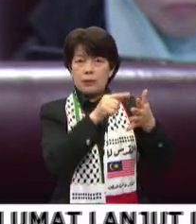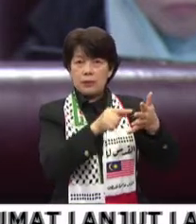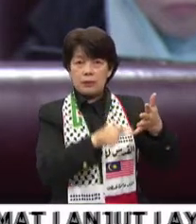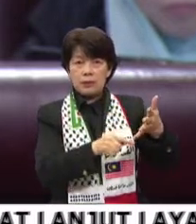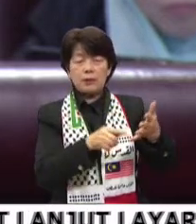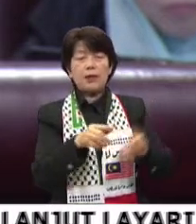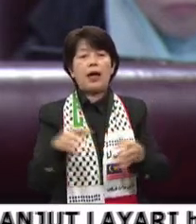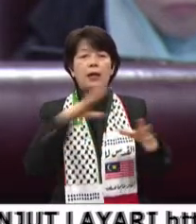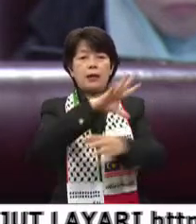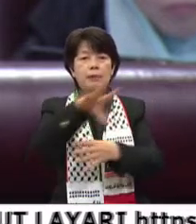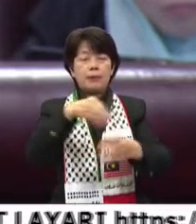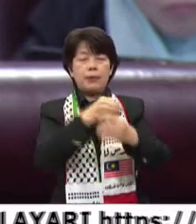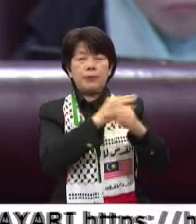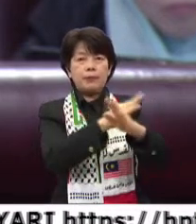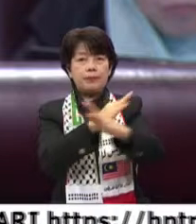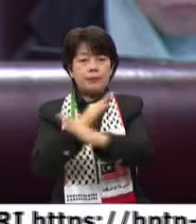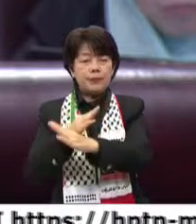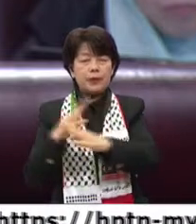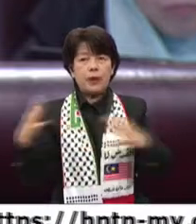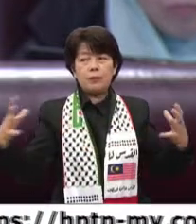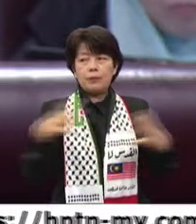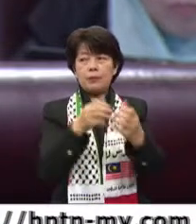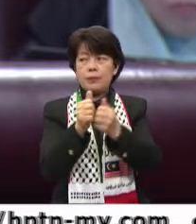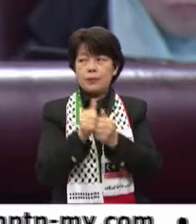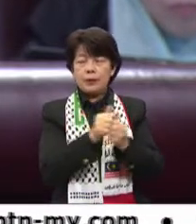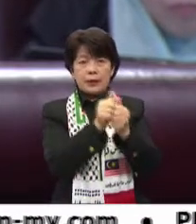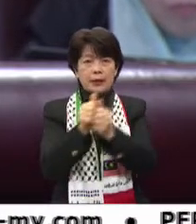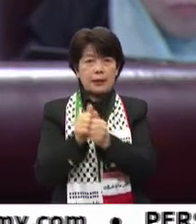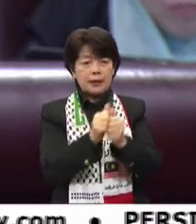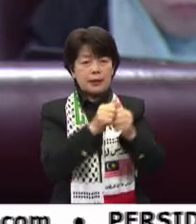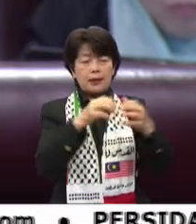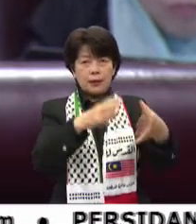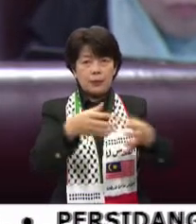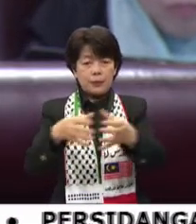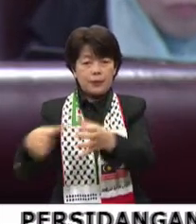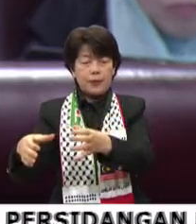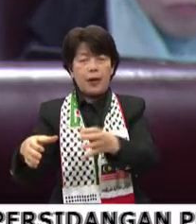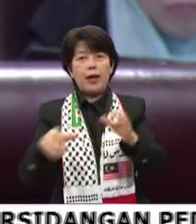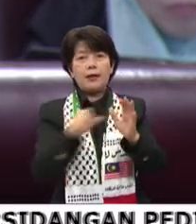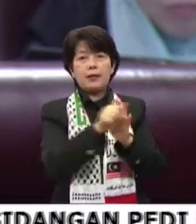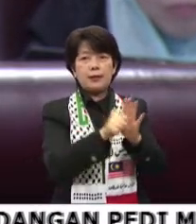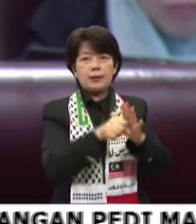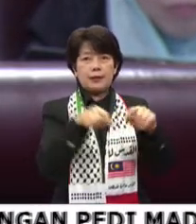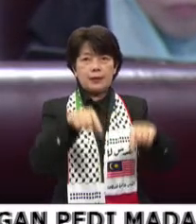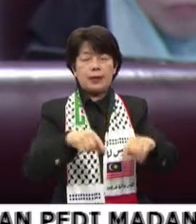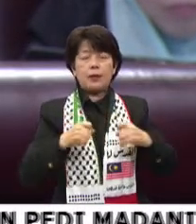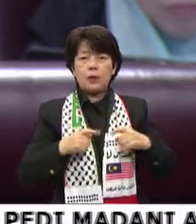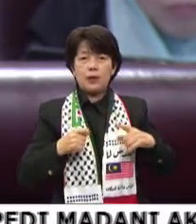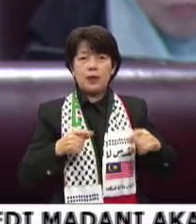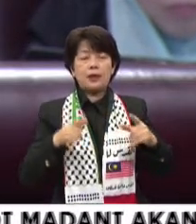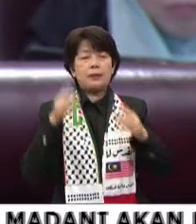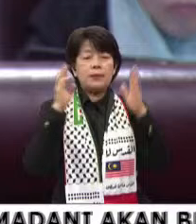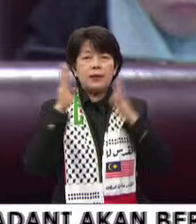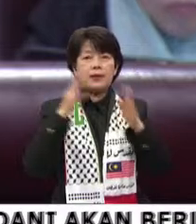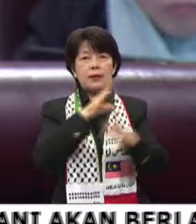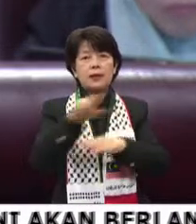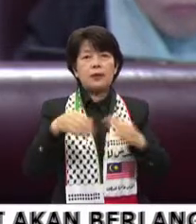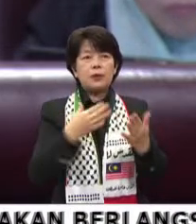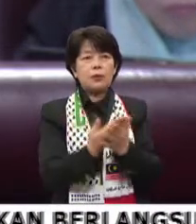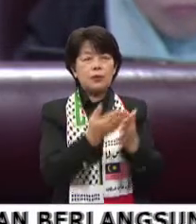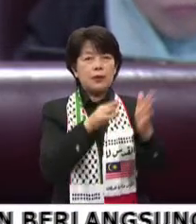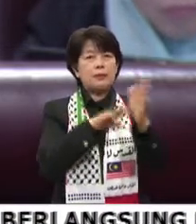meningkatkan liputan perjanjian kolektif dalam kalangan pekerja sektor swasta di Malaysia ini secara langsung akan